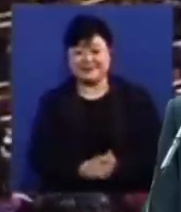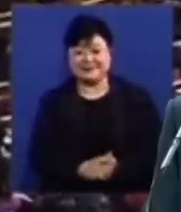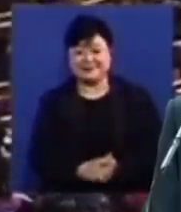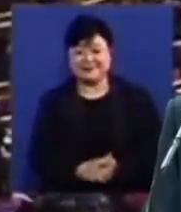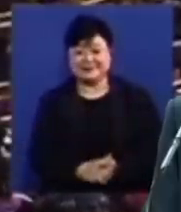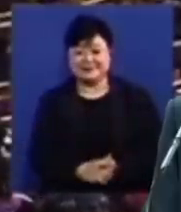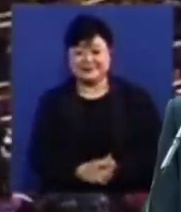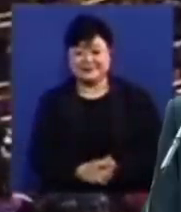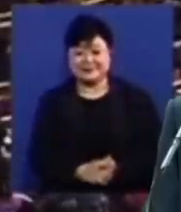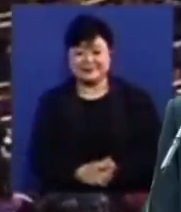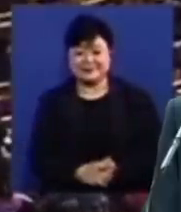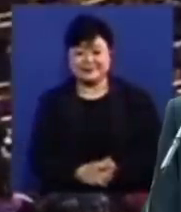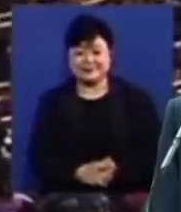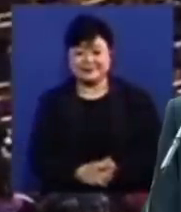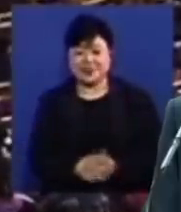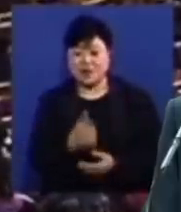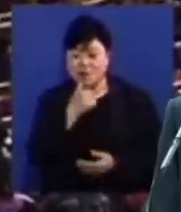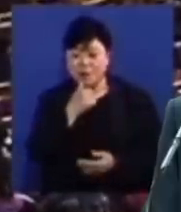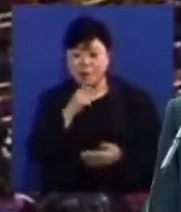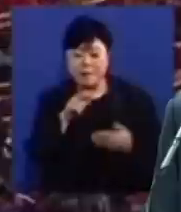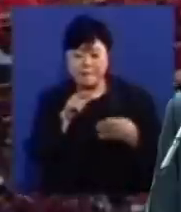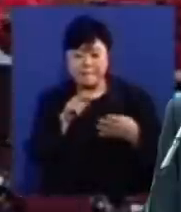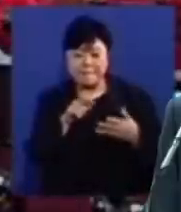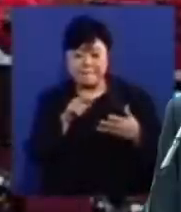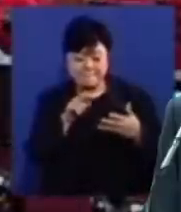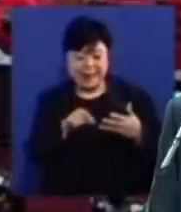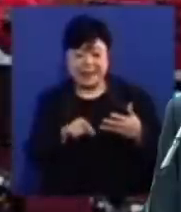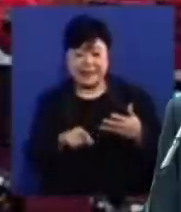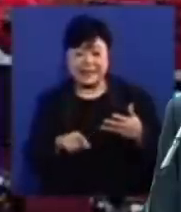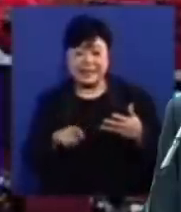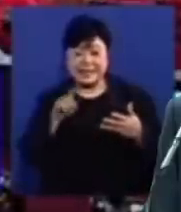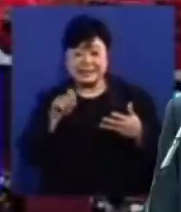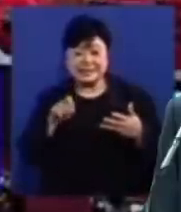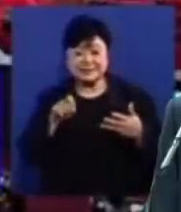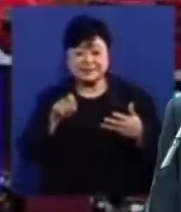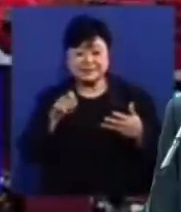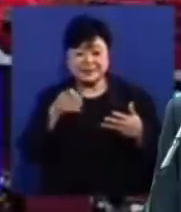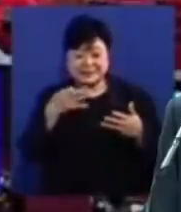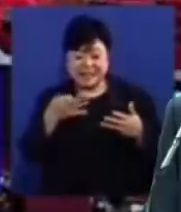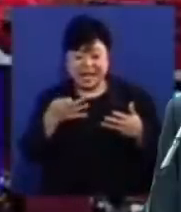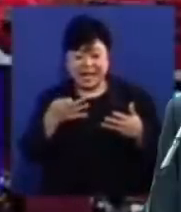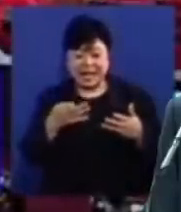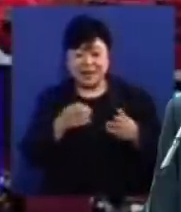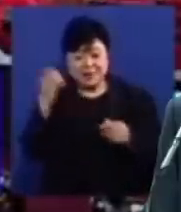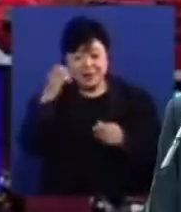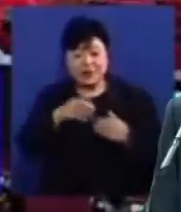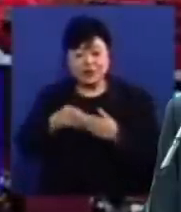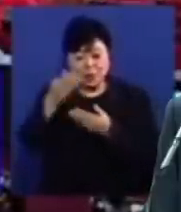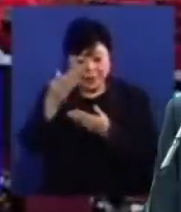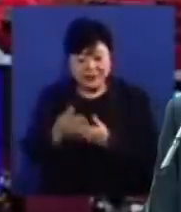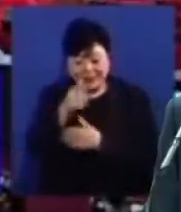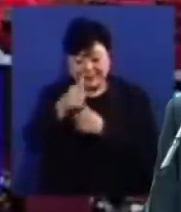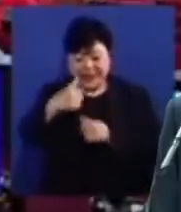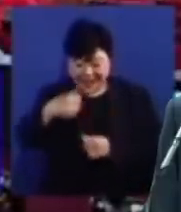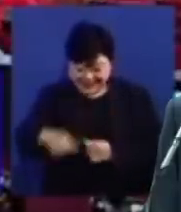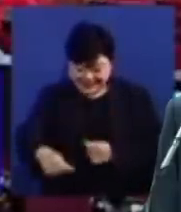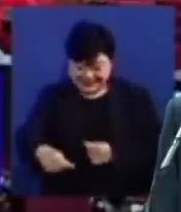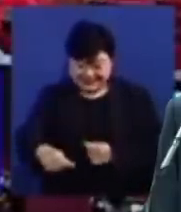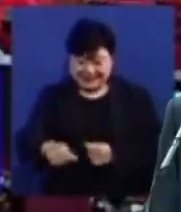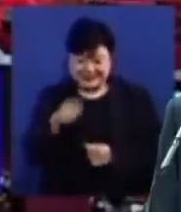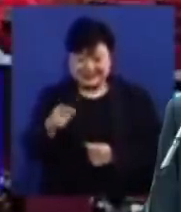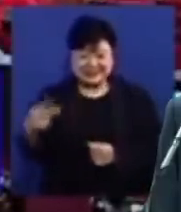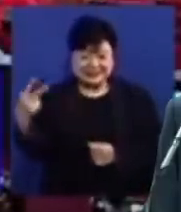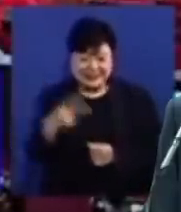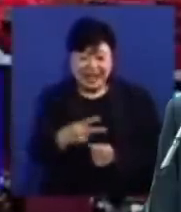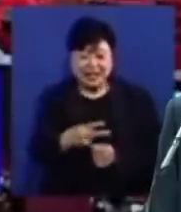축원합니다. 로마서 8장 14절로 16절에 무릇 하나님의 영으로 인도함을 받는 사람은 곧 하나님의 아들이라. 너희는